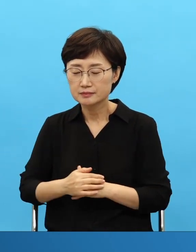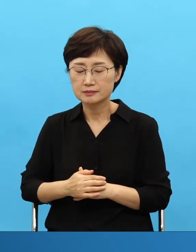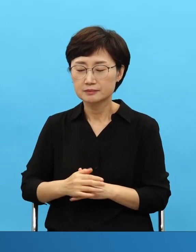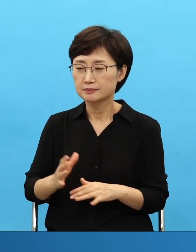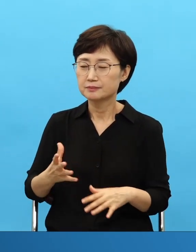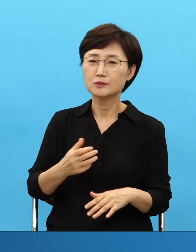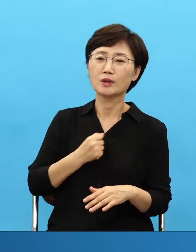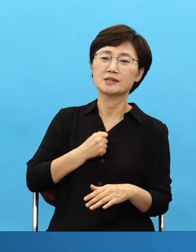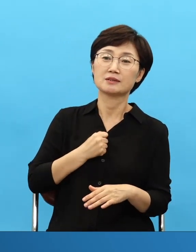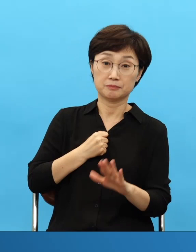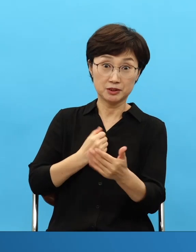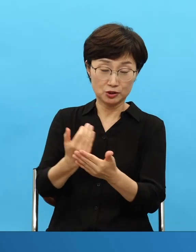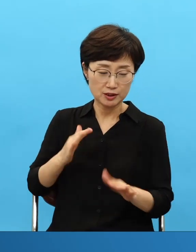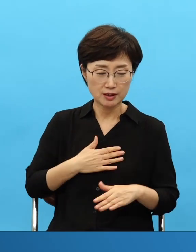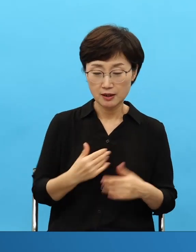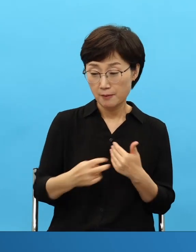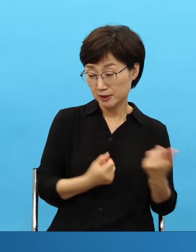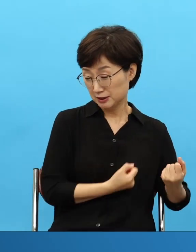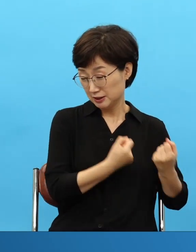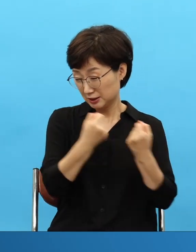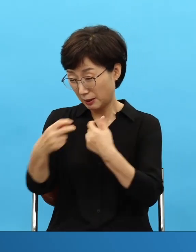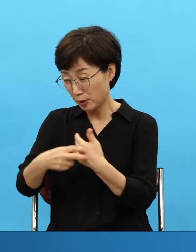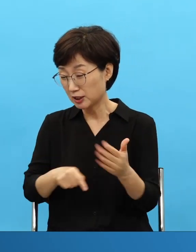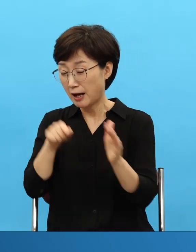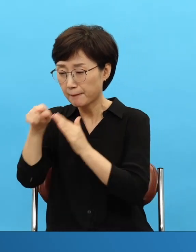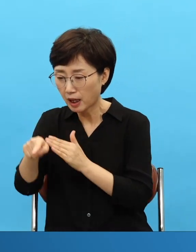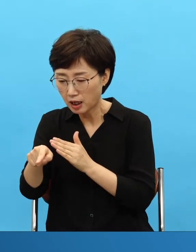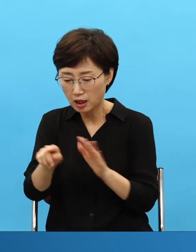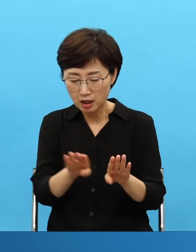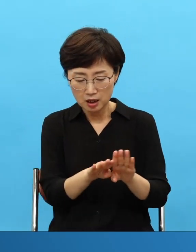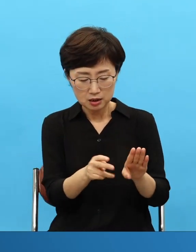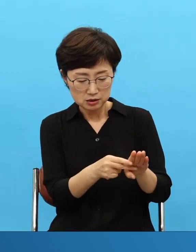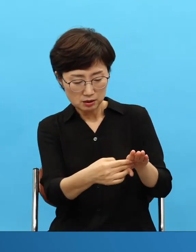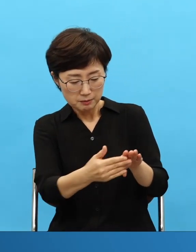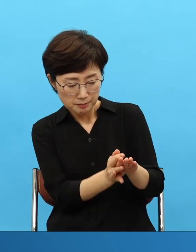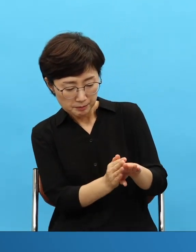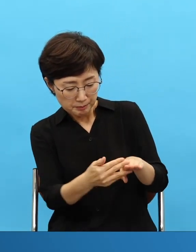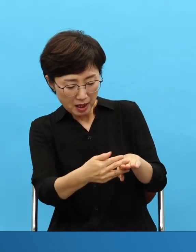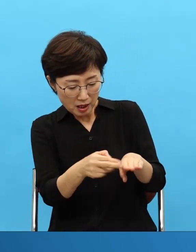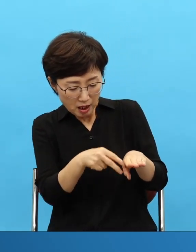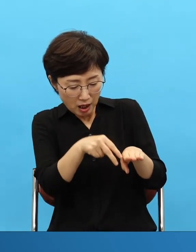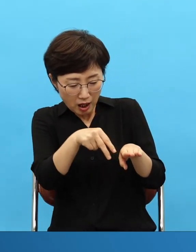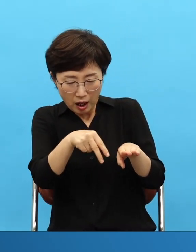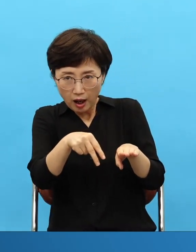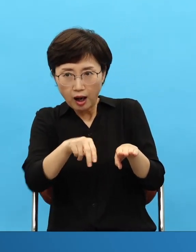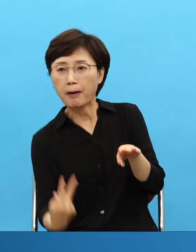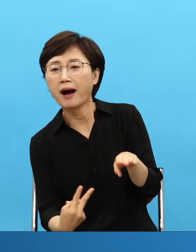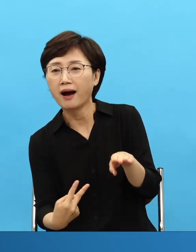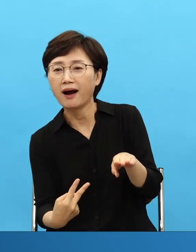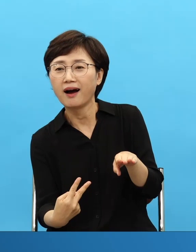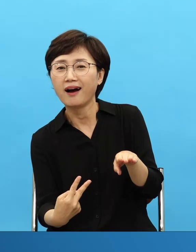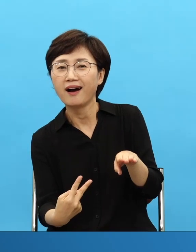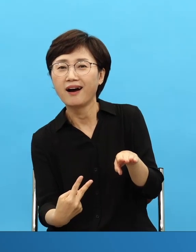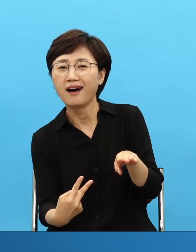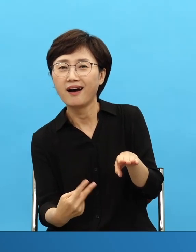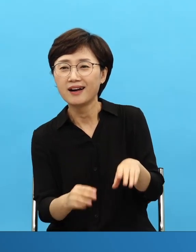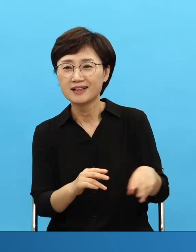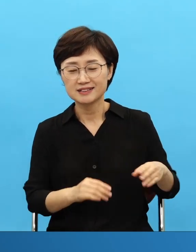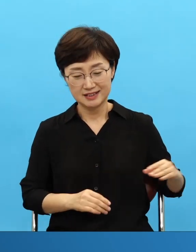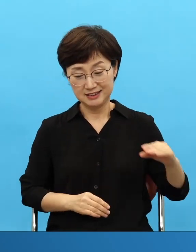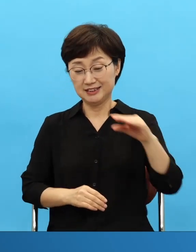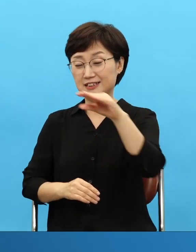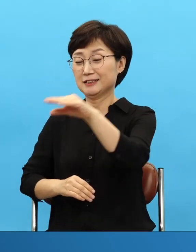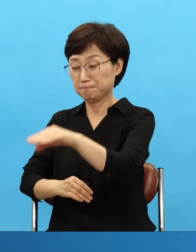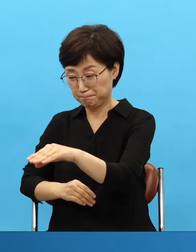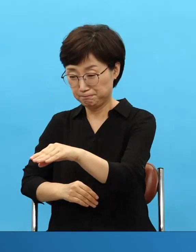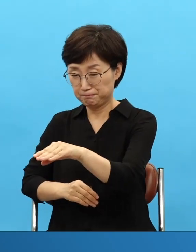enough, we arrived and I tried to get out of the car. I opened the car door, but I couldn't stand. 아니 서야 내릴 거 아니에요. 서지질 안 해. And so